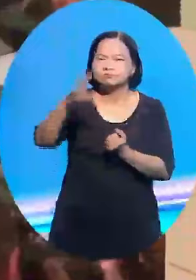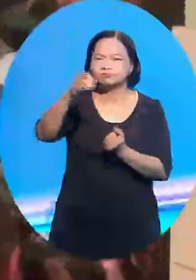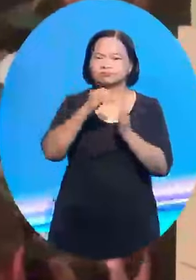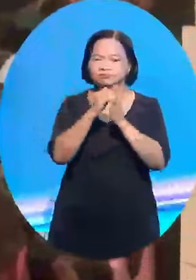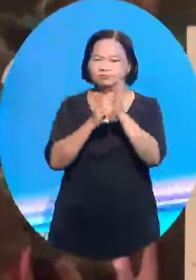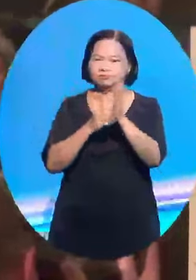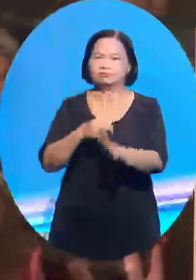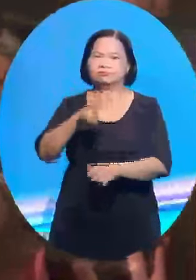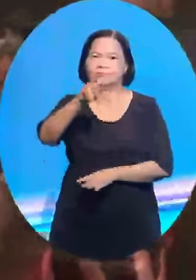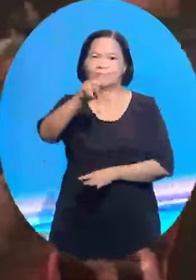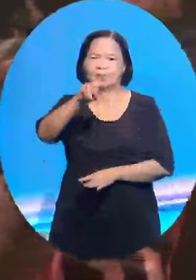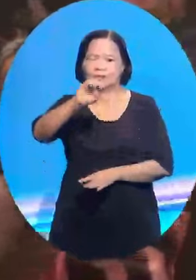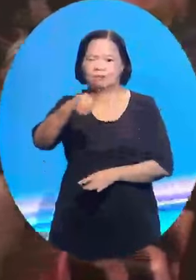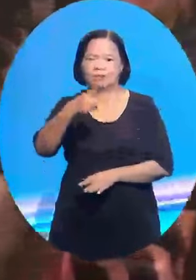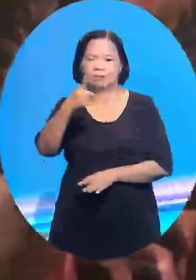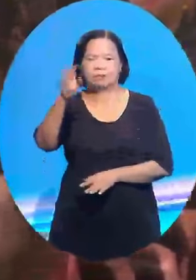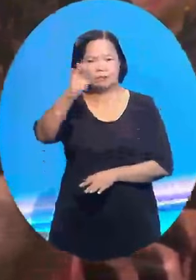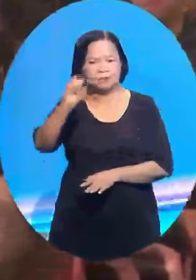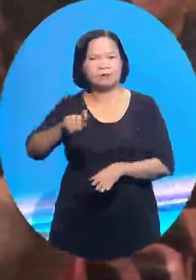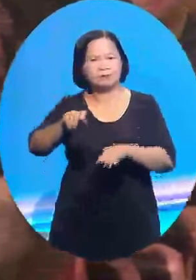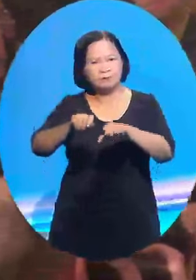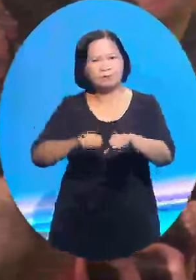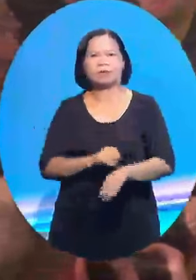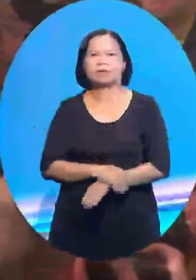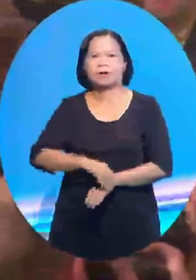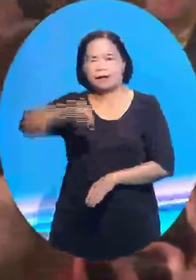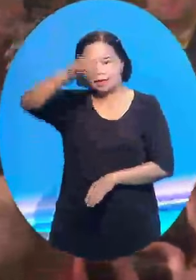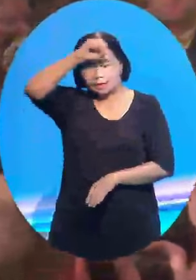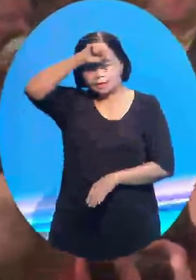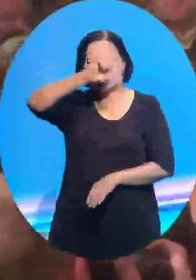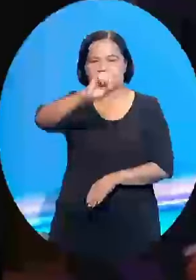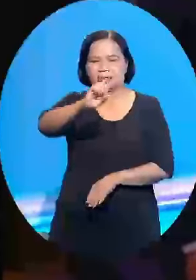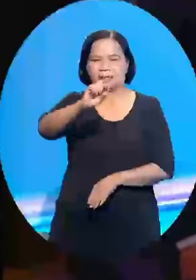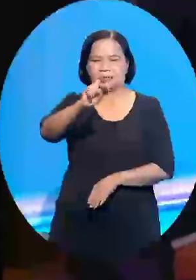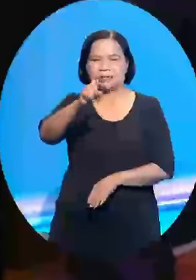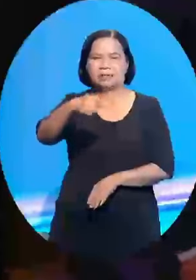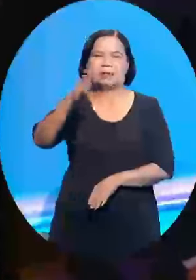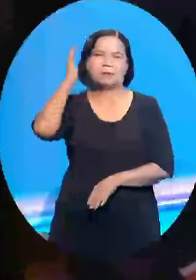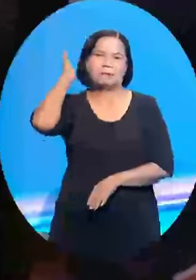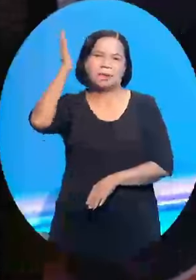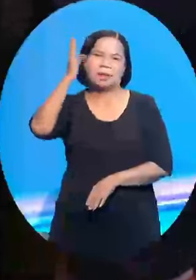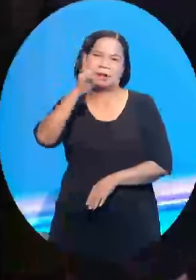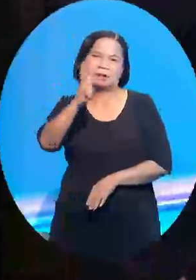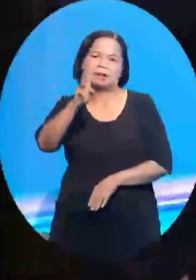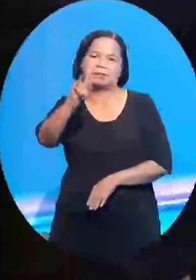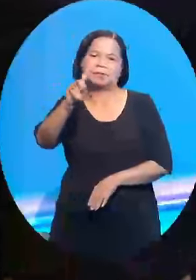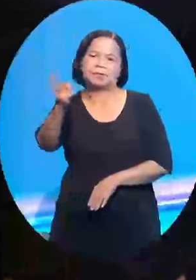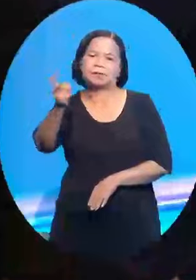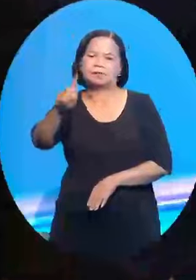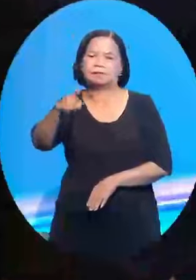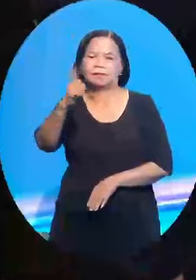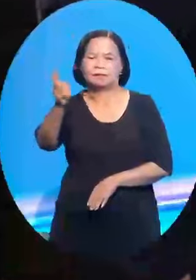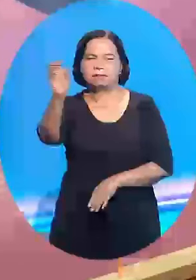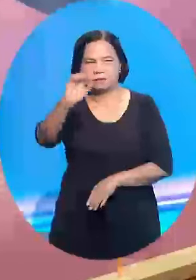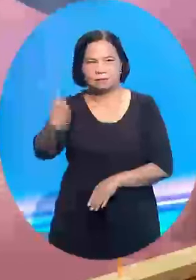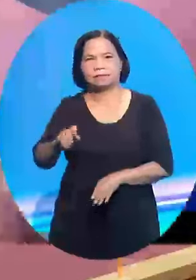hai với 20,1% phiếu. Còn đảng SDP của bà Marin chỉ xếp thứ ba với 19,9%